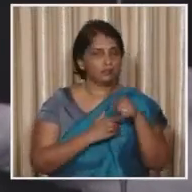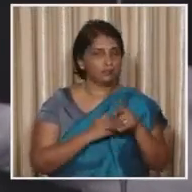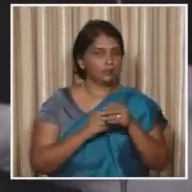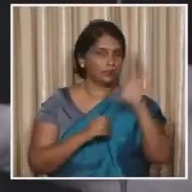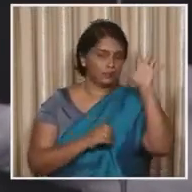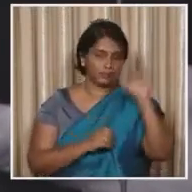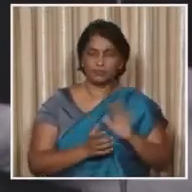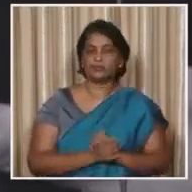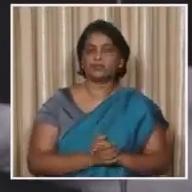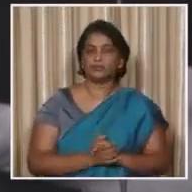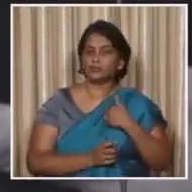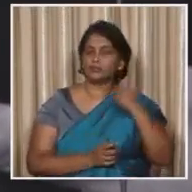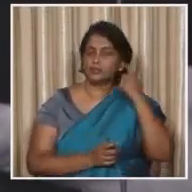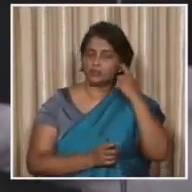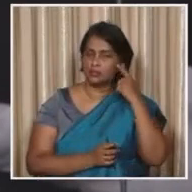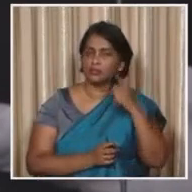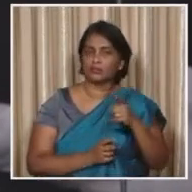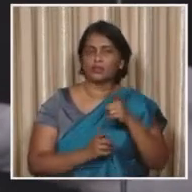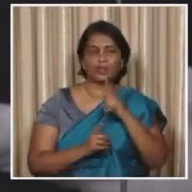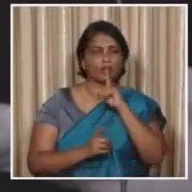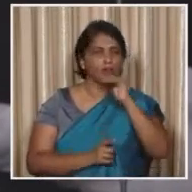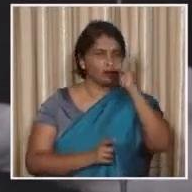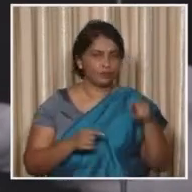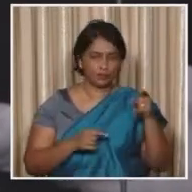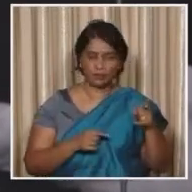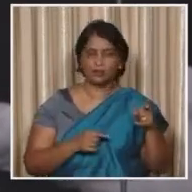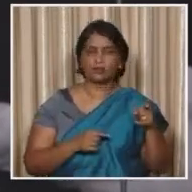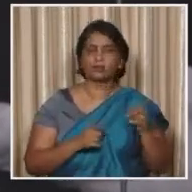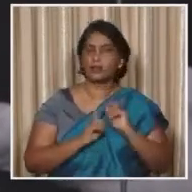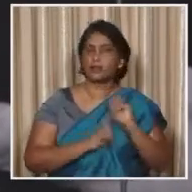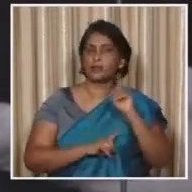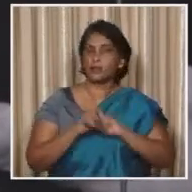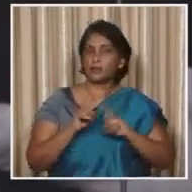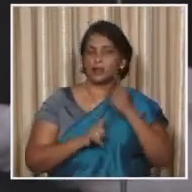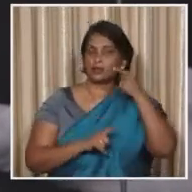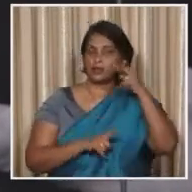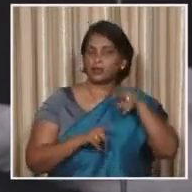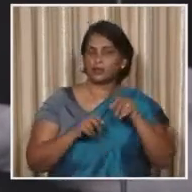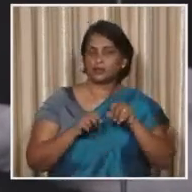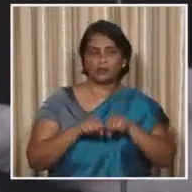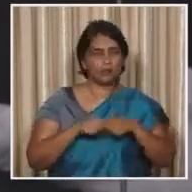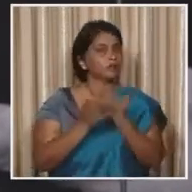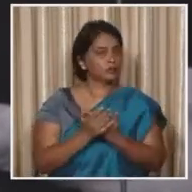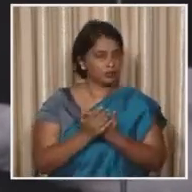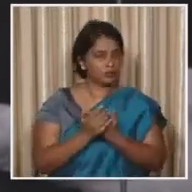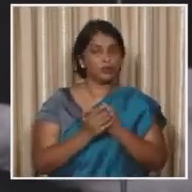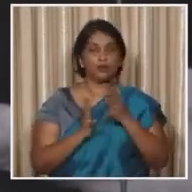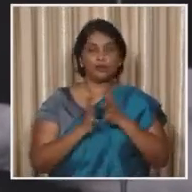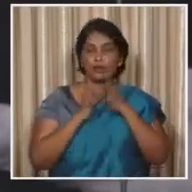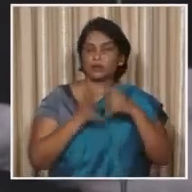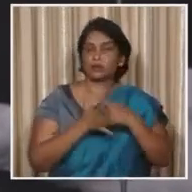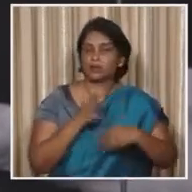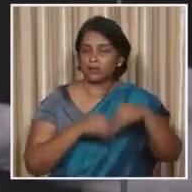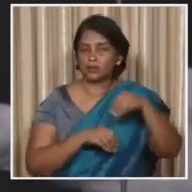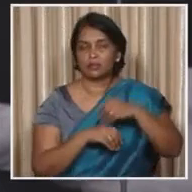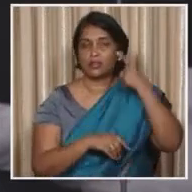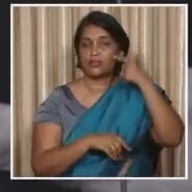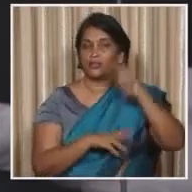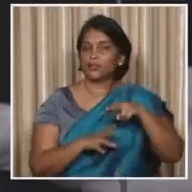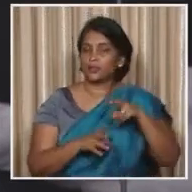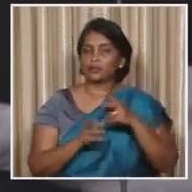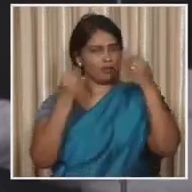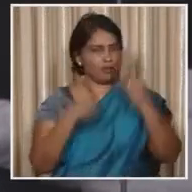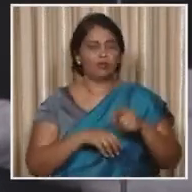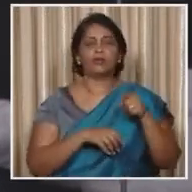ගෙනෙන්න සිද්ධ වෙලා තියෙන්නේ. මම හිතනවා කතානායකවරයෙකුට විරුද්ධව පාර්ලිමේන්තුවේ විශ්වාසභංග යෝජනාවක් ගෙනල්ලා වැඩි ඡන්දෙන් ඒ විශ්වාසභංග